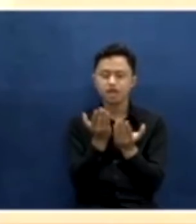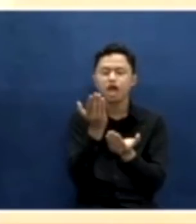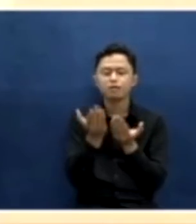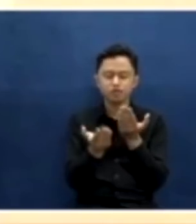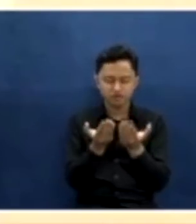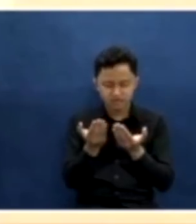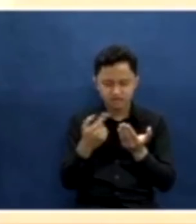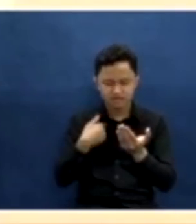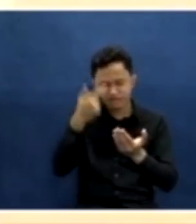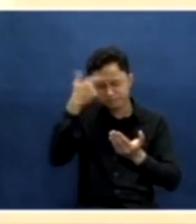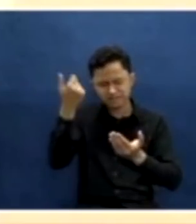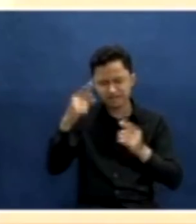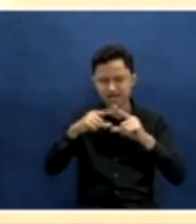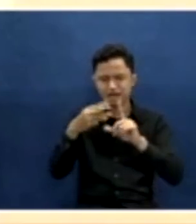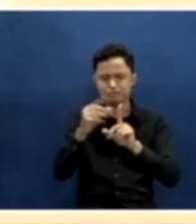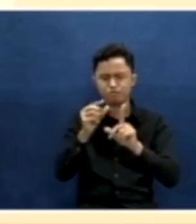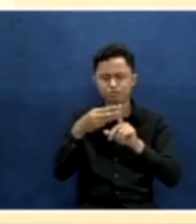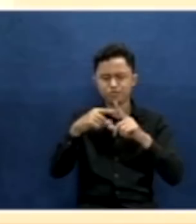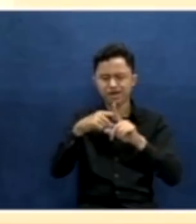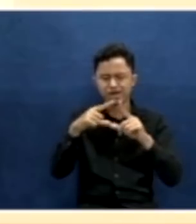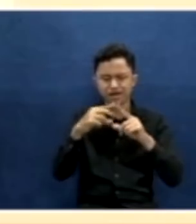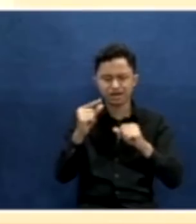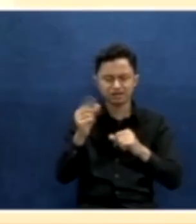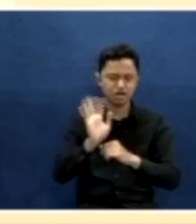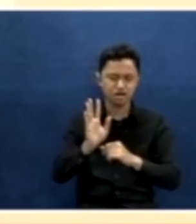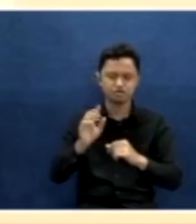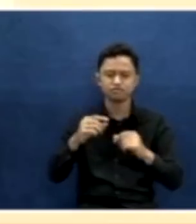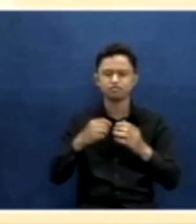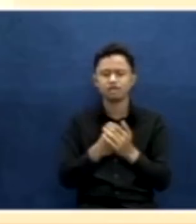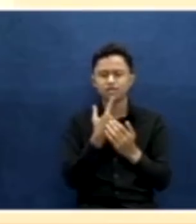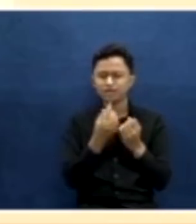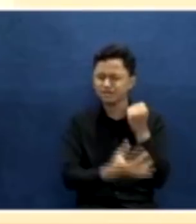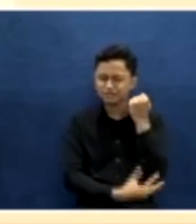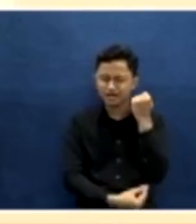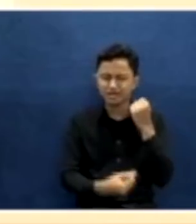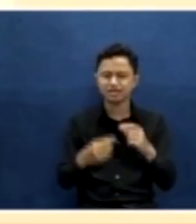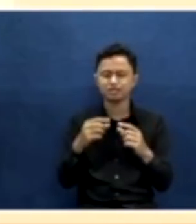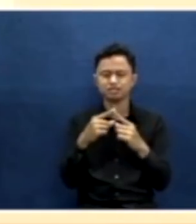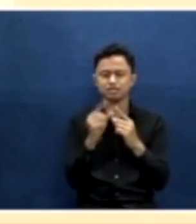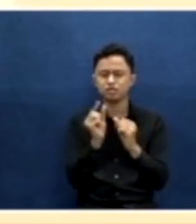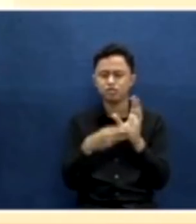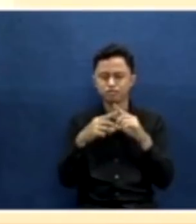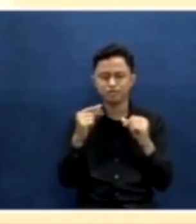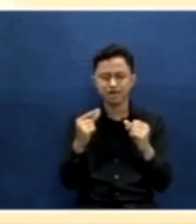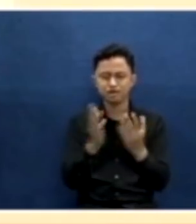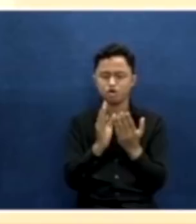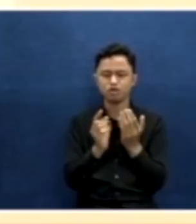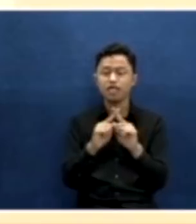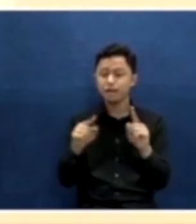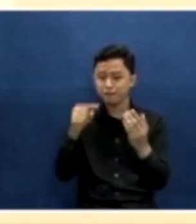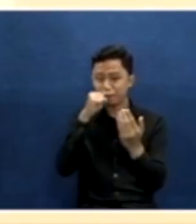tidak sepintar Abubakar mungkin tidak sebagai Umar Bin Khattab radhiallahu Anhu Tapi bapak kami rela butuh